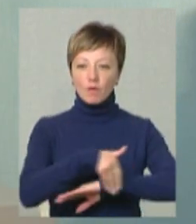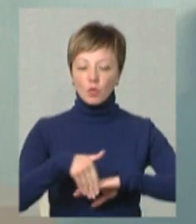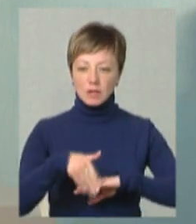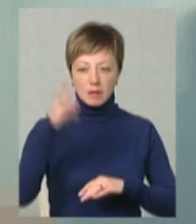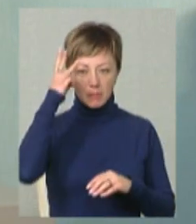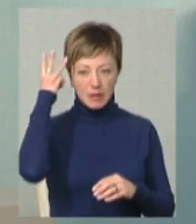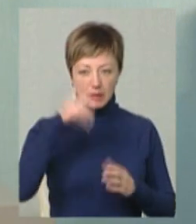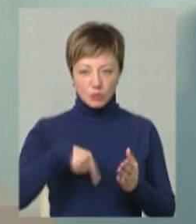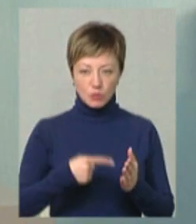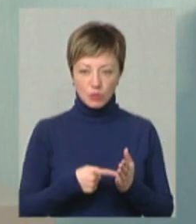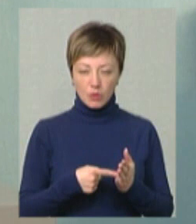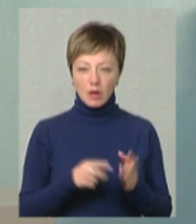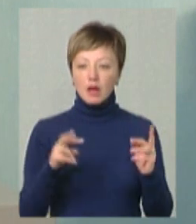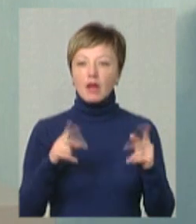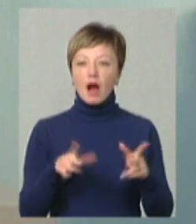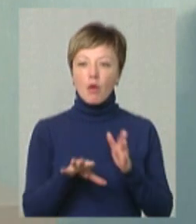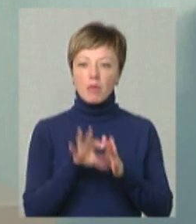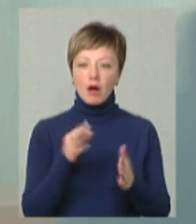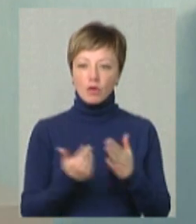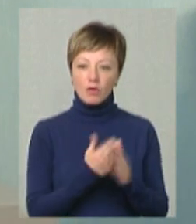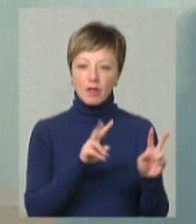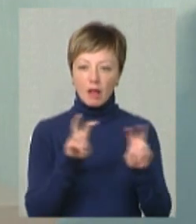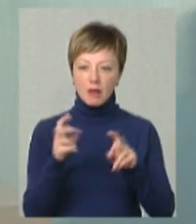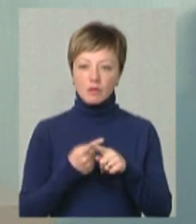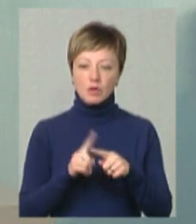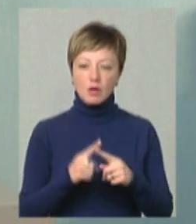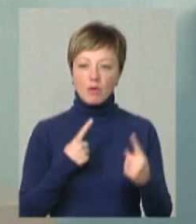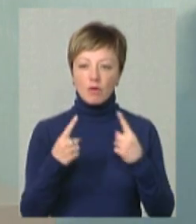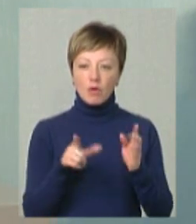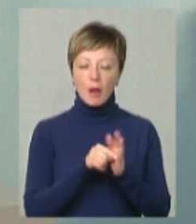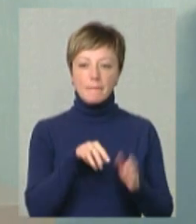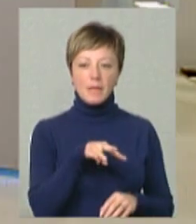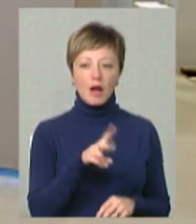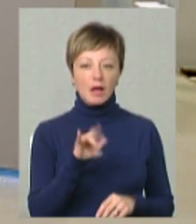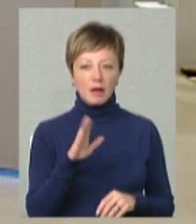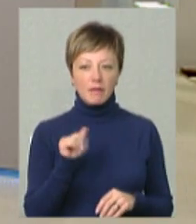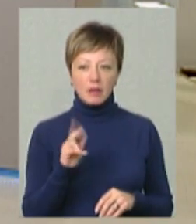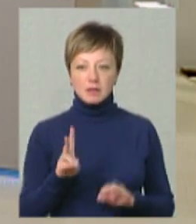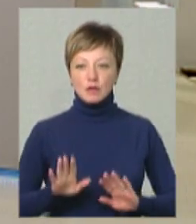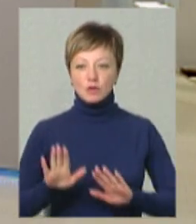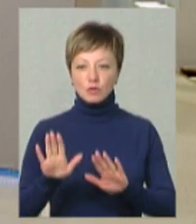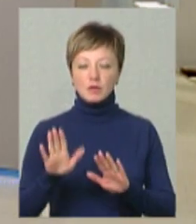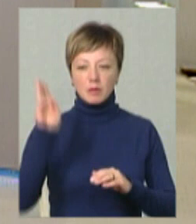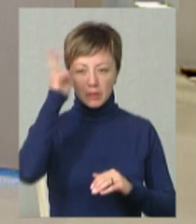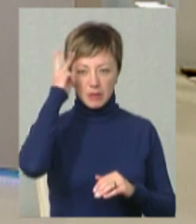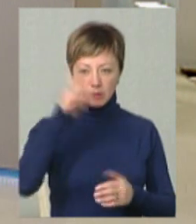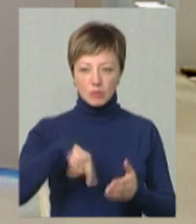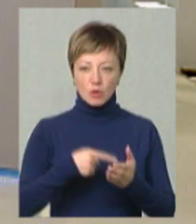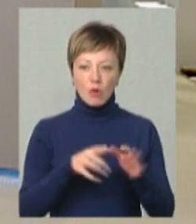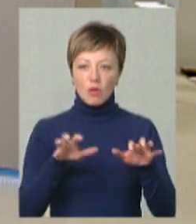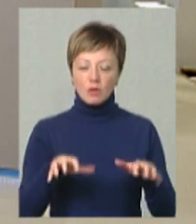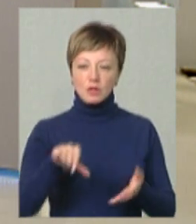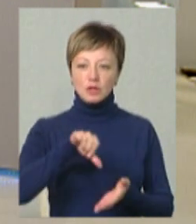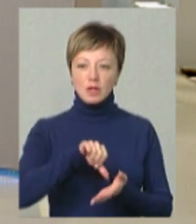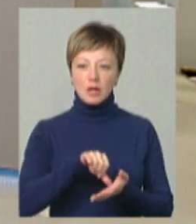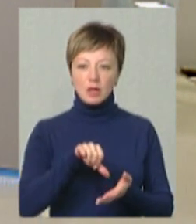провулки Хмельницького? Як обирають нові назви? Про це поговоримо з Михайлом Кривоком, заступником Хмельницького міського голови і